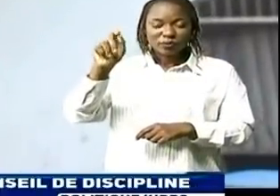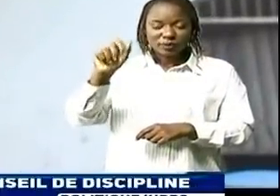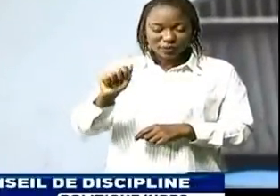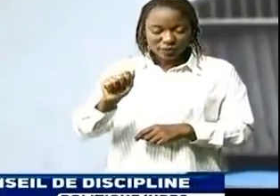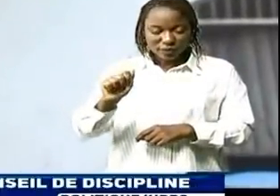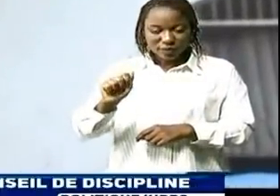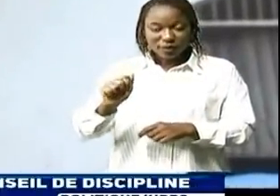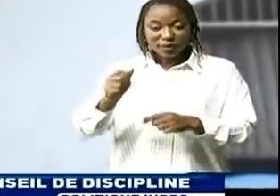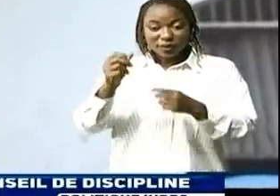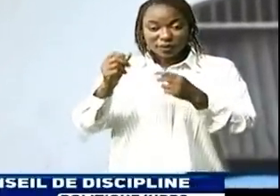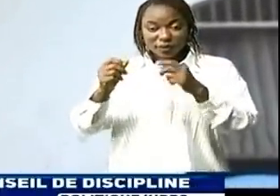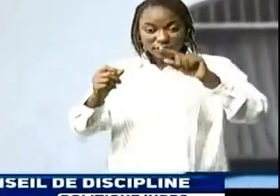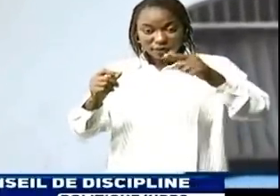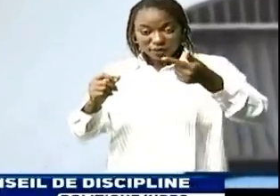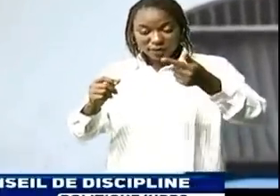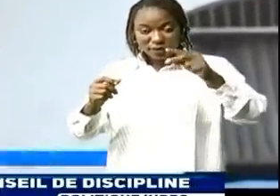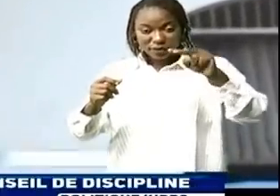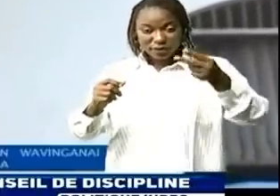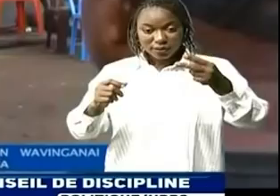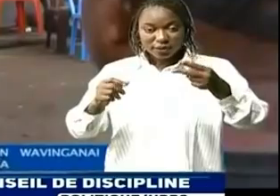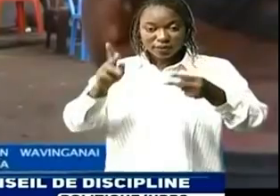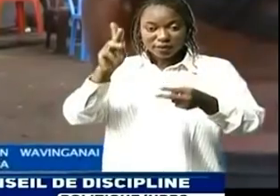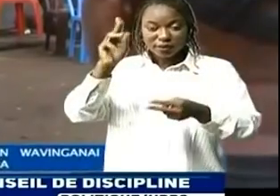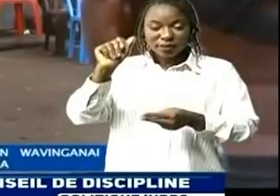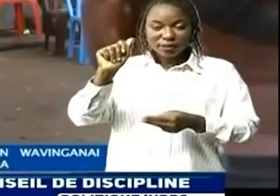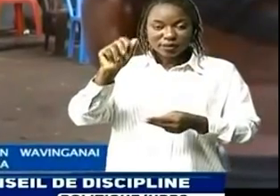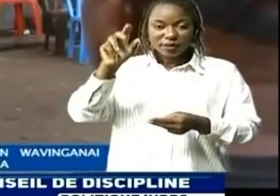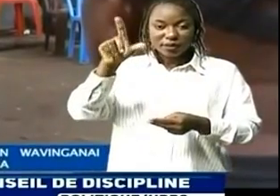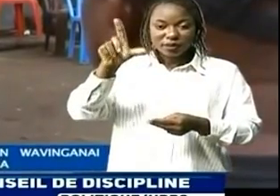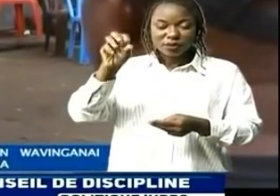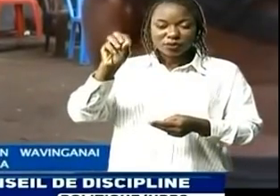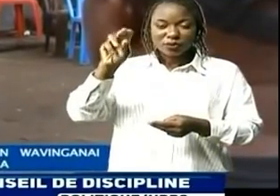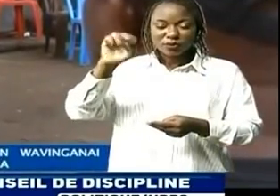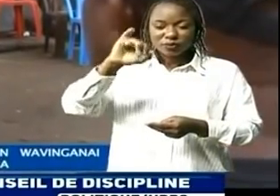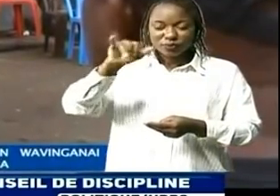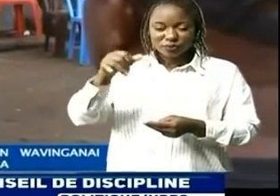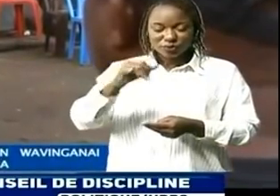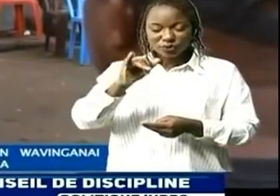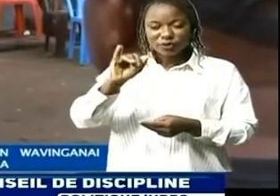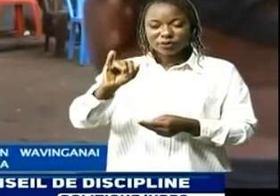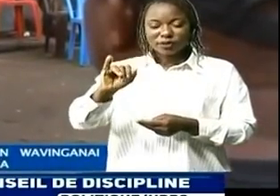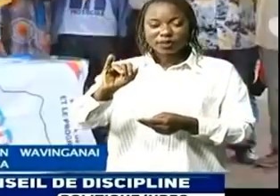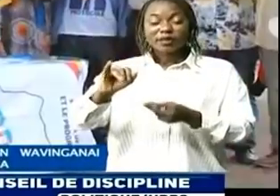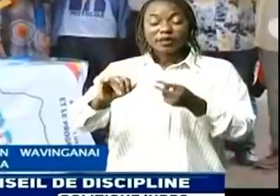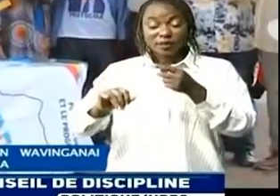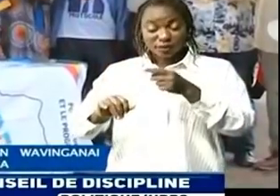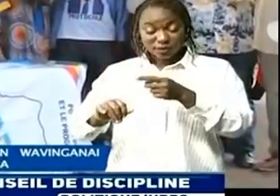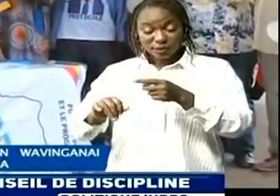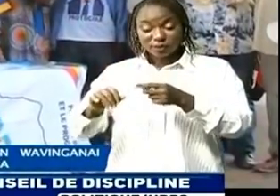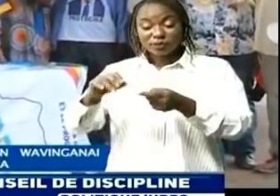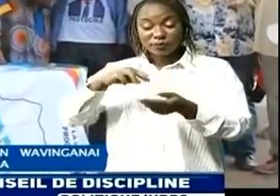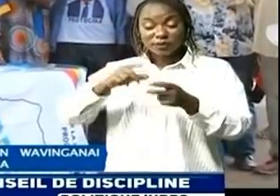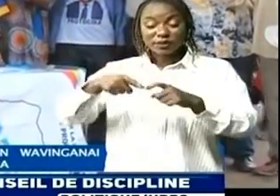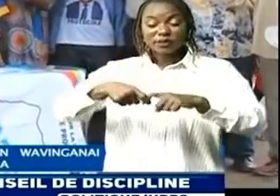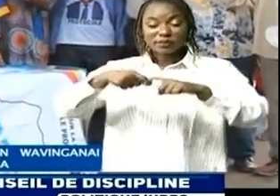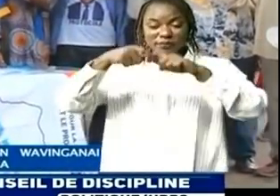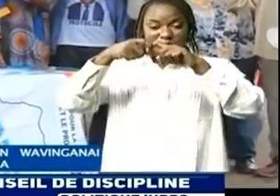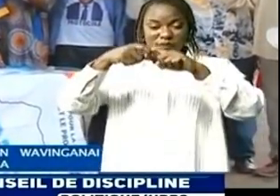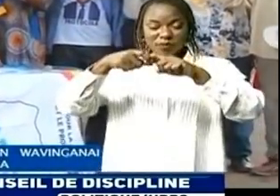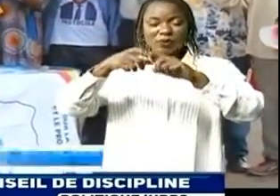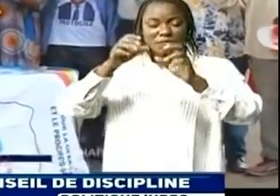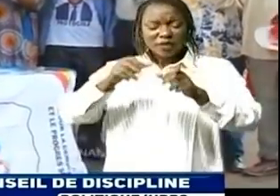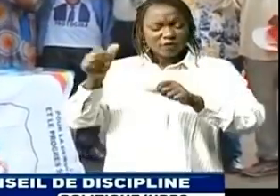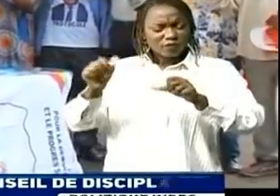et Moulumba Kalonji Emmanuel. Pour le président du Conseil national de discipline, l'impunité n'existe pas